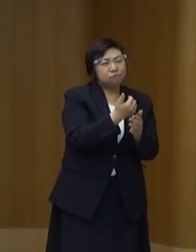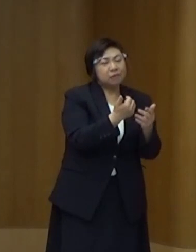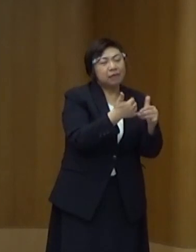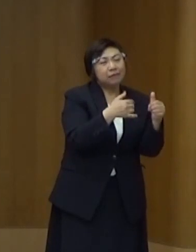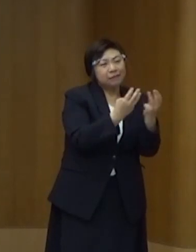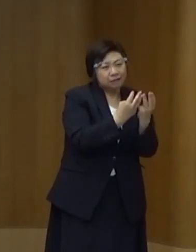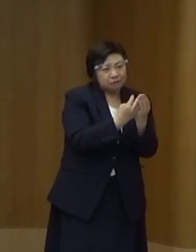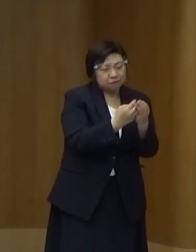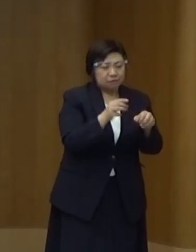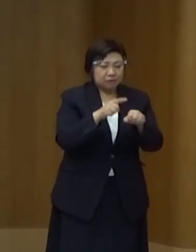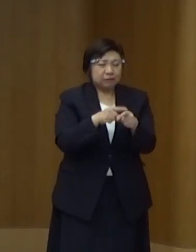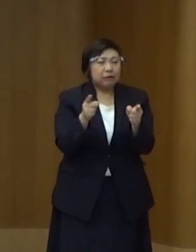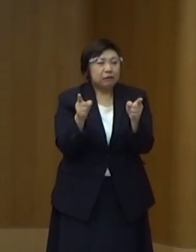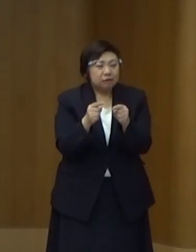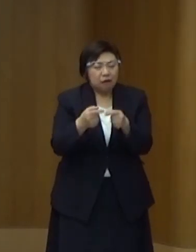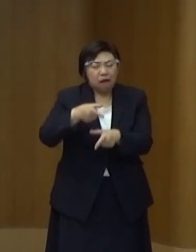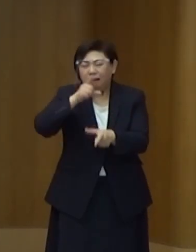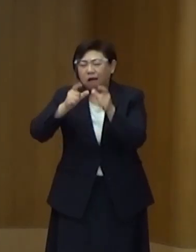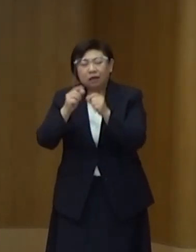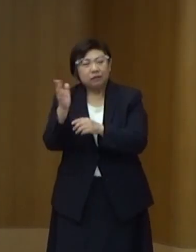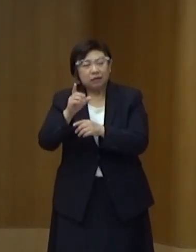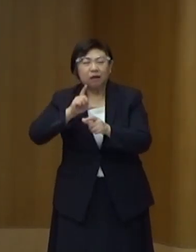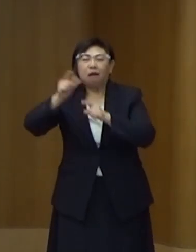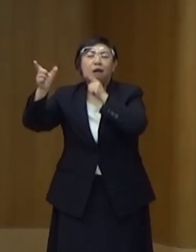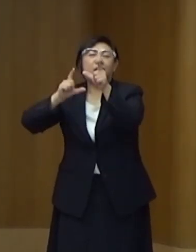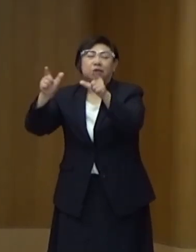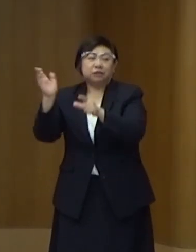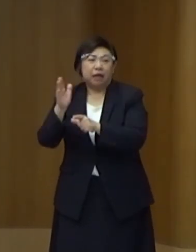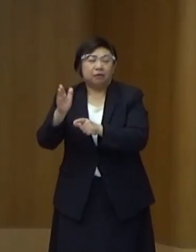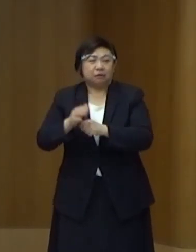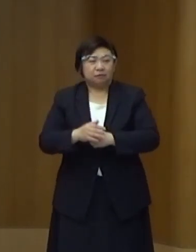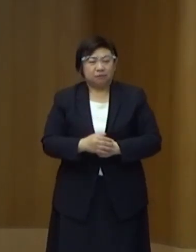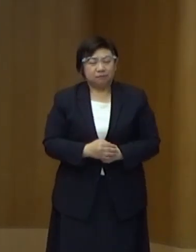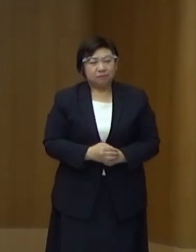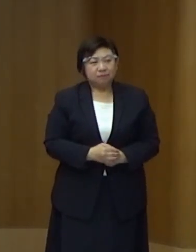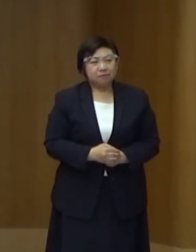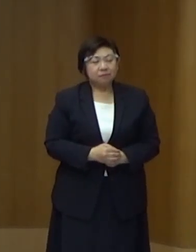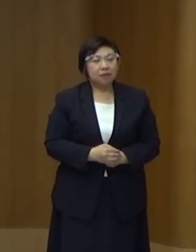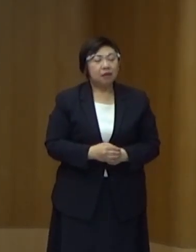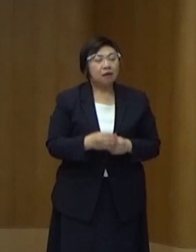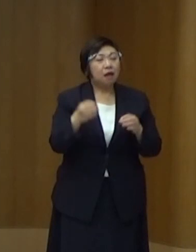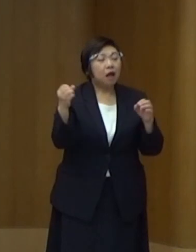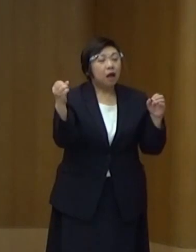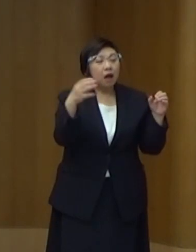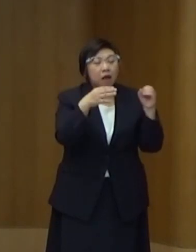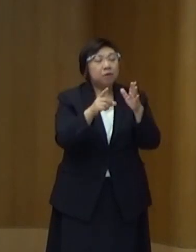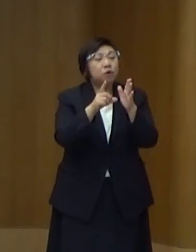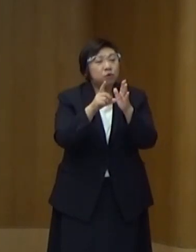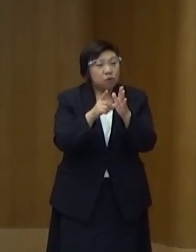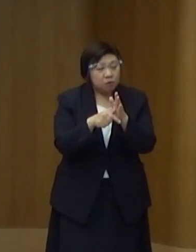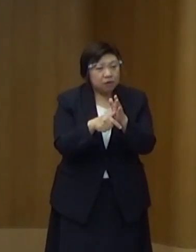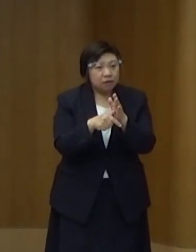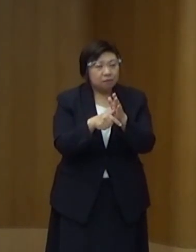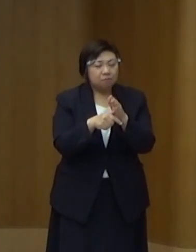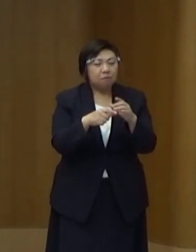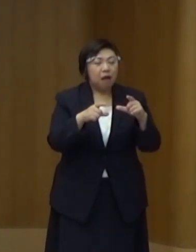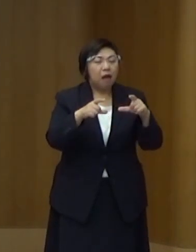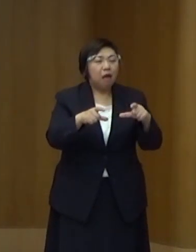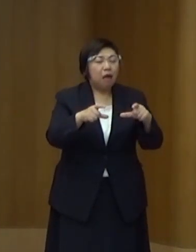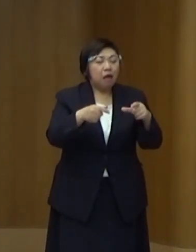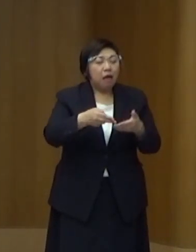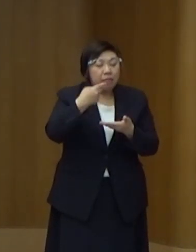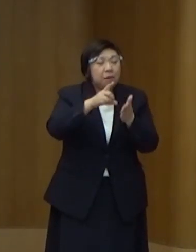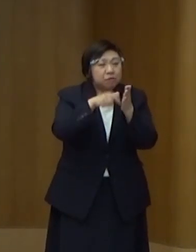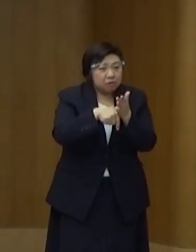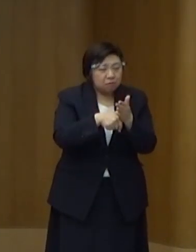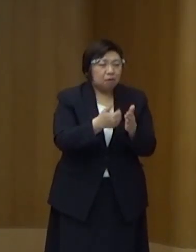間、深酒をせず、大声を出さず、会話の際、食べるときはマスクを外さな